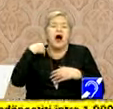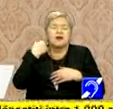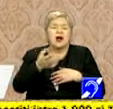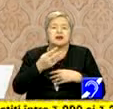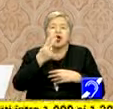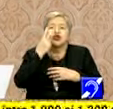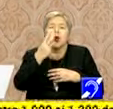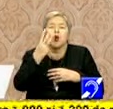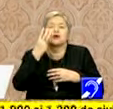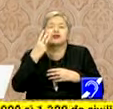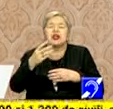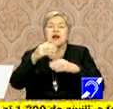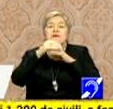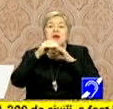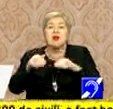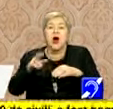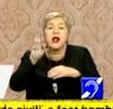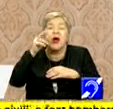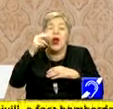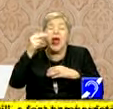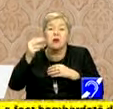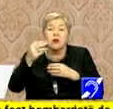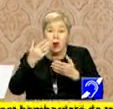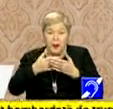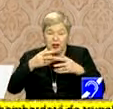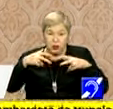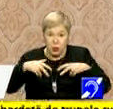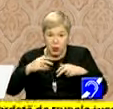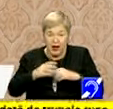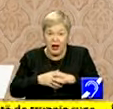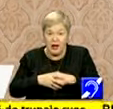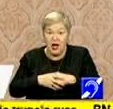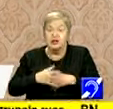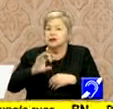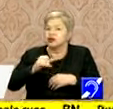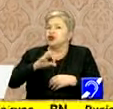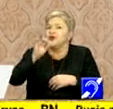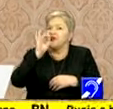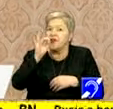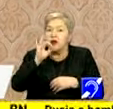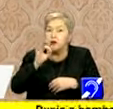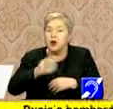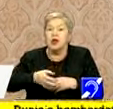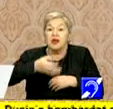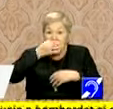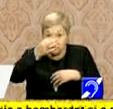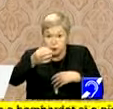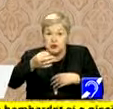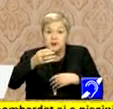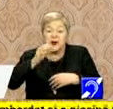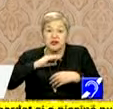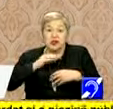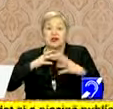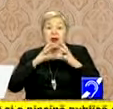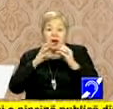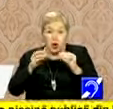de milioane de euro pentru Ucraina, și fără îndoială i-am transmis președintelui